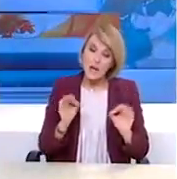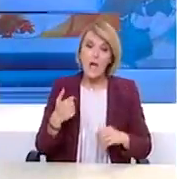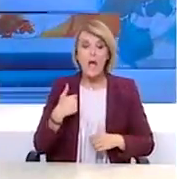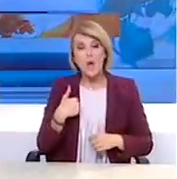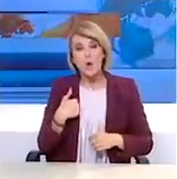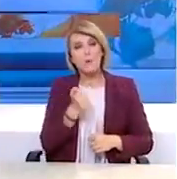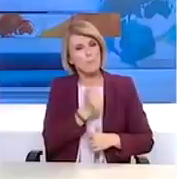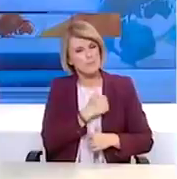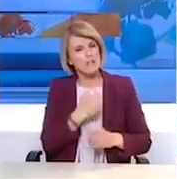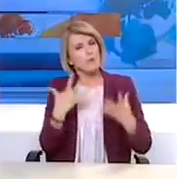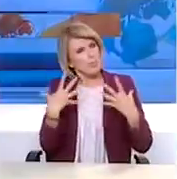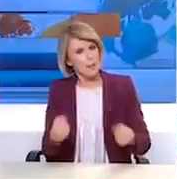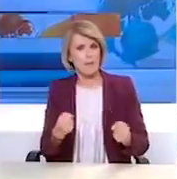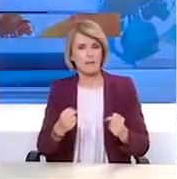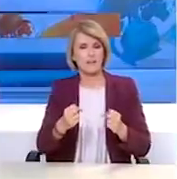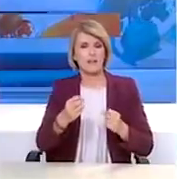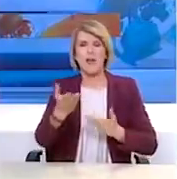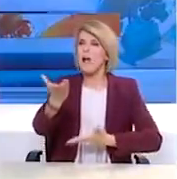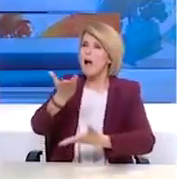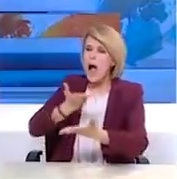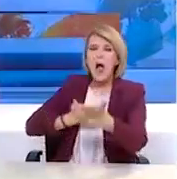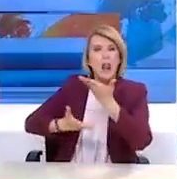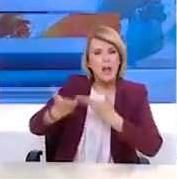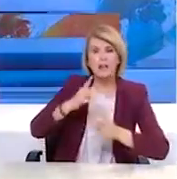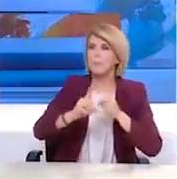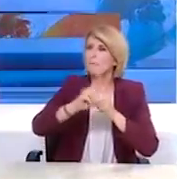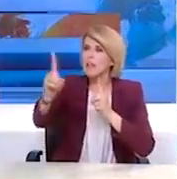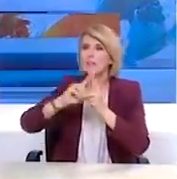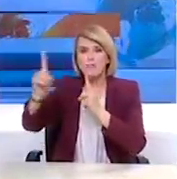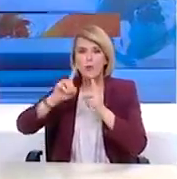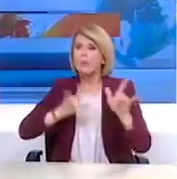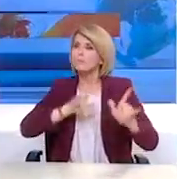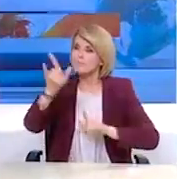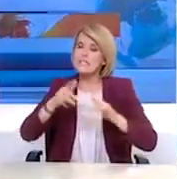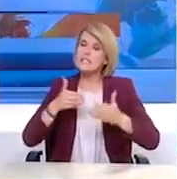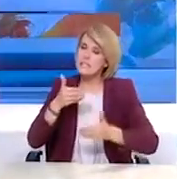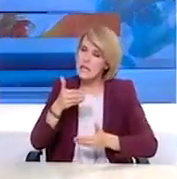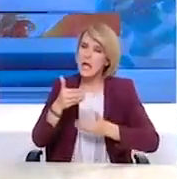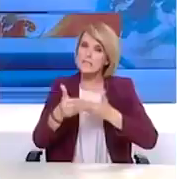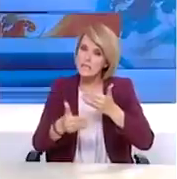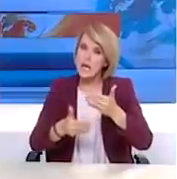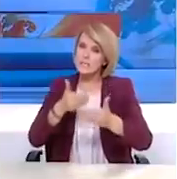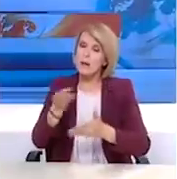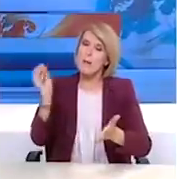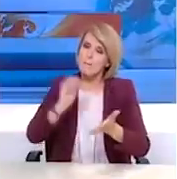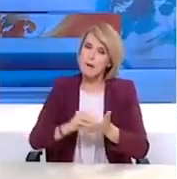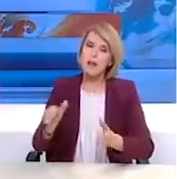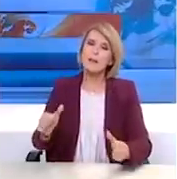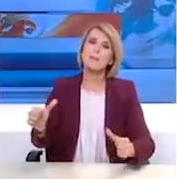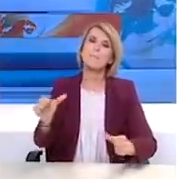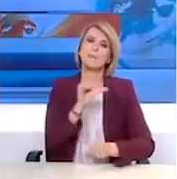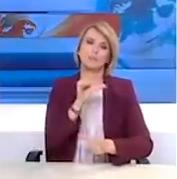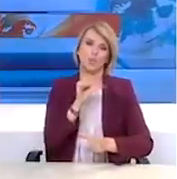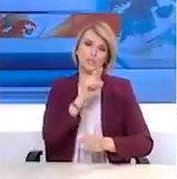εγώ πέρα δόθε. Αλλά αυτό δεν σημαίνει ότι θα σταματήσει να λειτουργεί ο κόσμος. Σιγά σιγά ο κόσμος θα επανέλθει στην κανονικότητα, αλλά θα πάρει